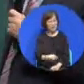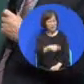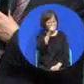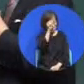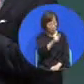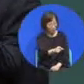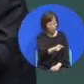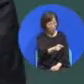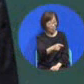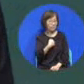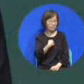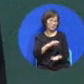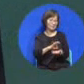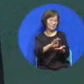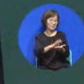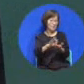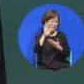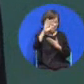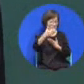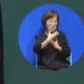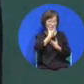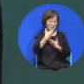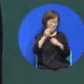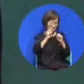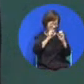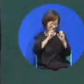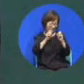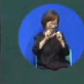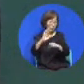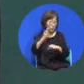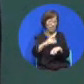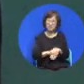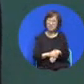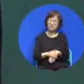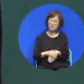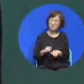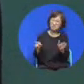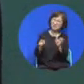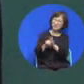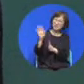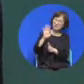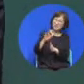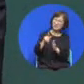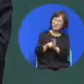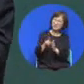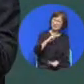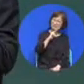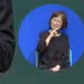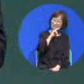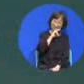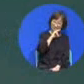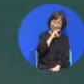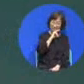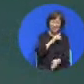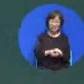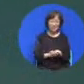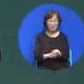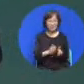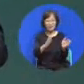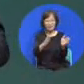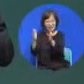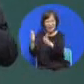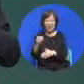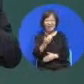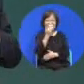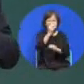not believe that through him this gospel will be preached to all nations of the world. 이스라엘이 왜 실패했습니까? Why did Israel fail? 하나님이 복음을 전하기